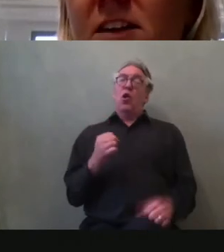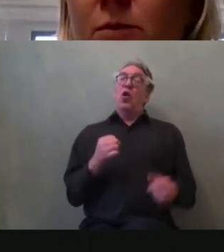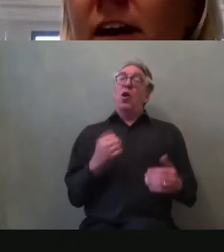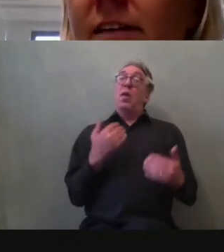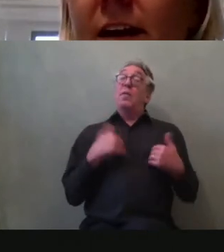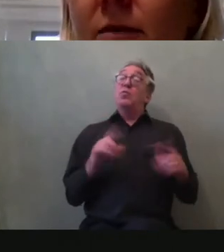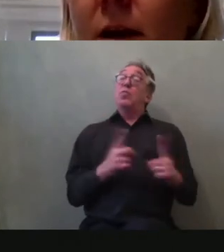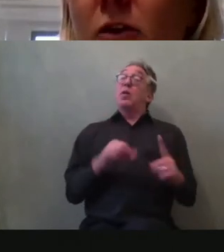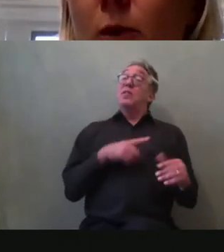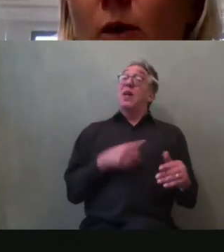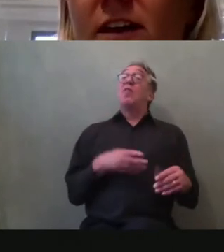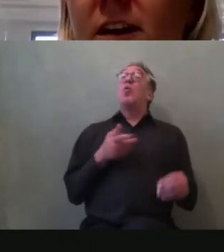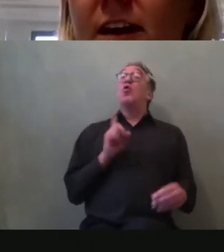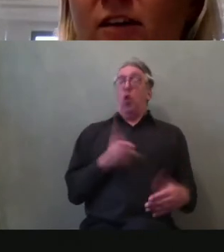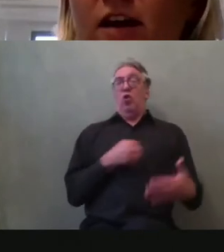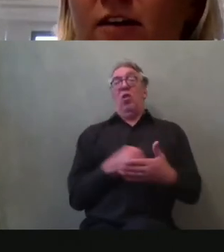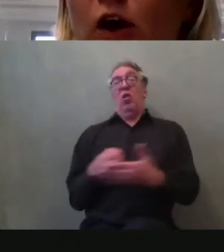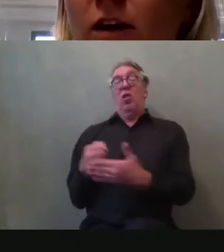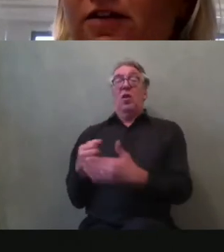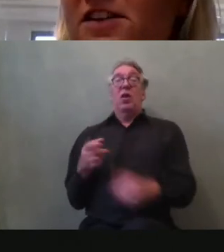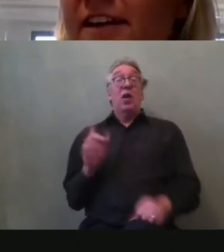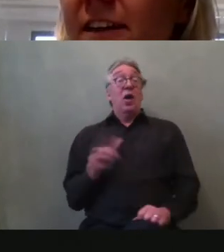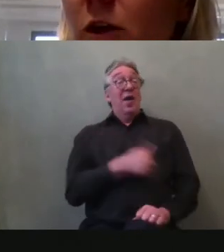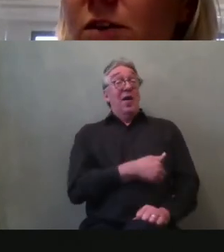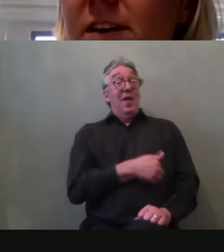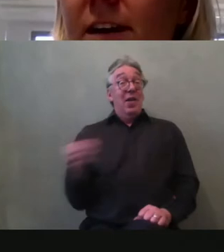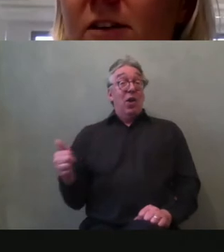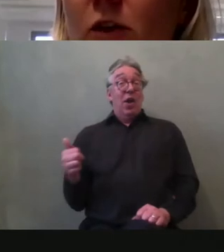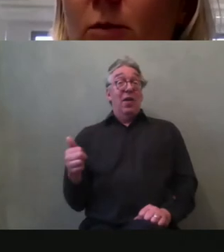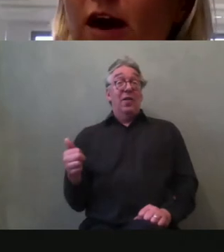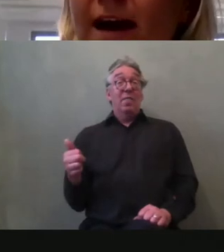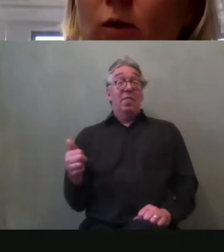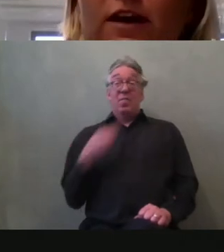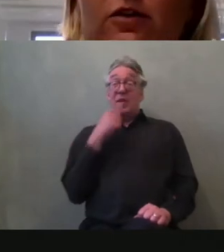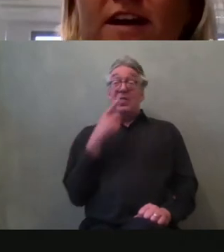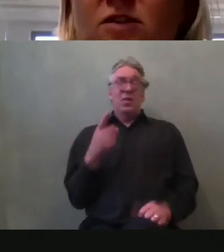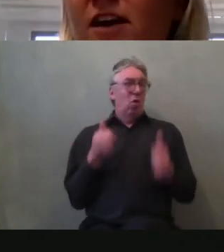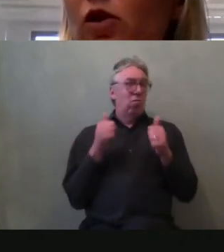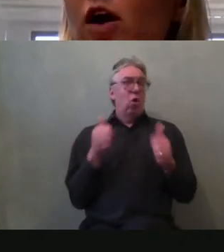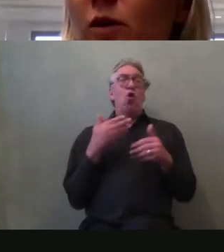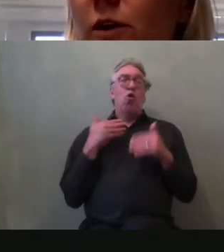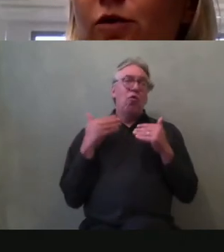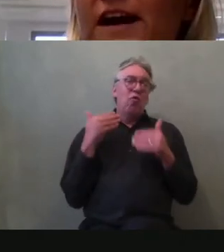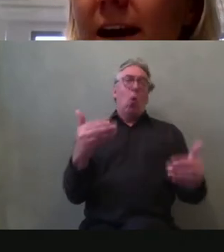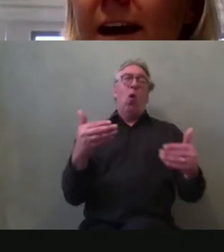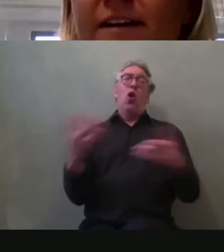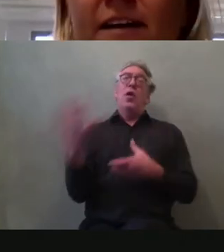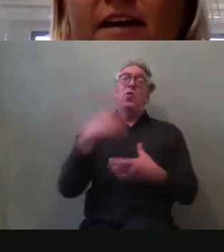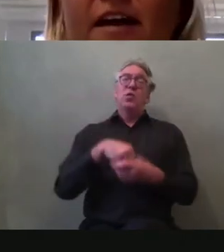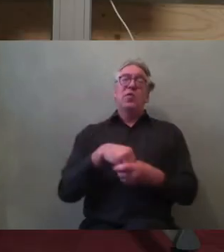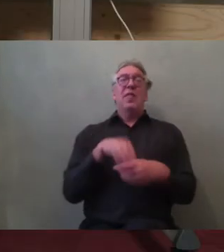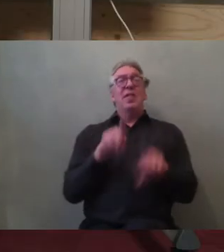En alle respondenten eigenlijk die we hebben gesproken, die staan echt achter de code diversiteit en inclusie. Waar dit dus ook een belangrijk onderdeel van is. Dus echt toegankelijk worden voor